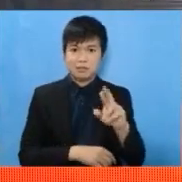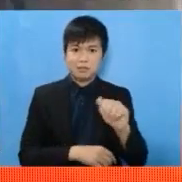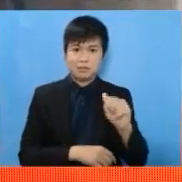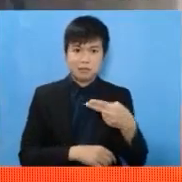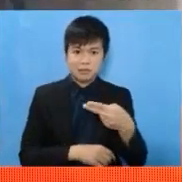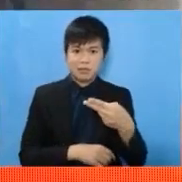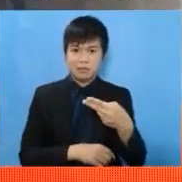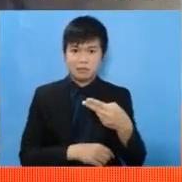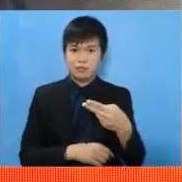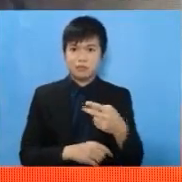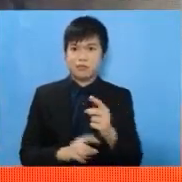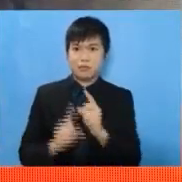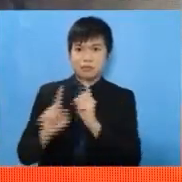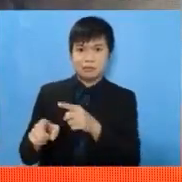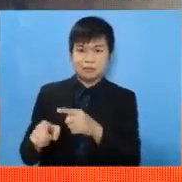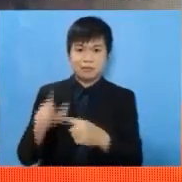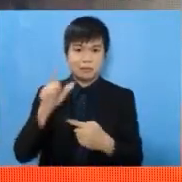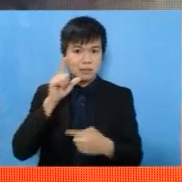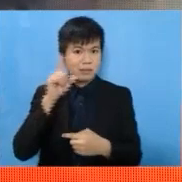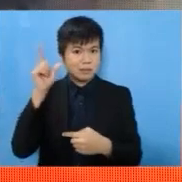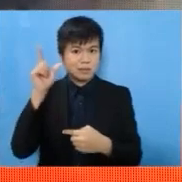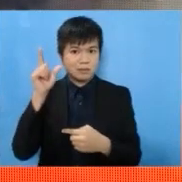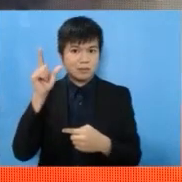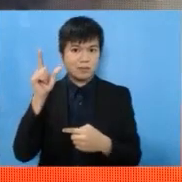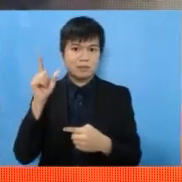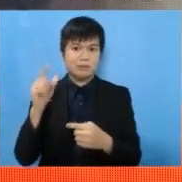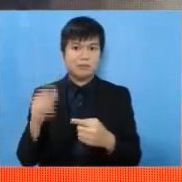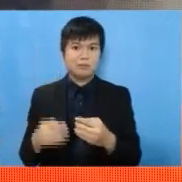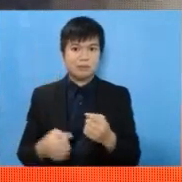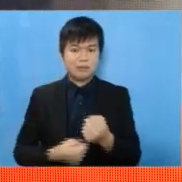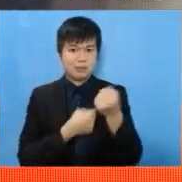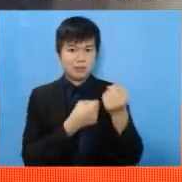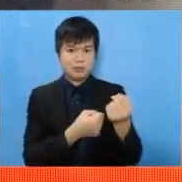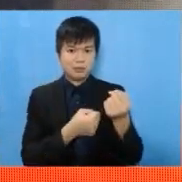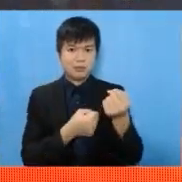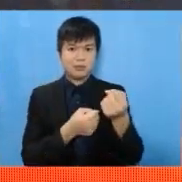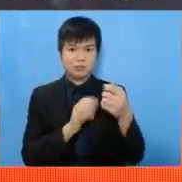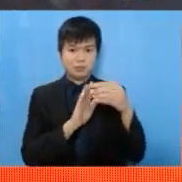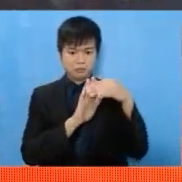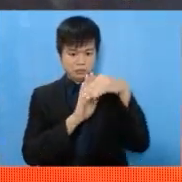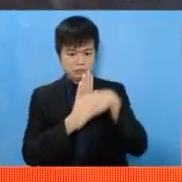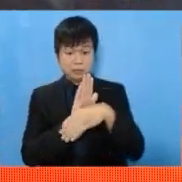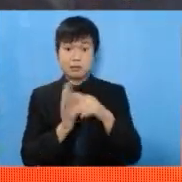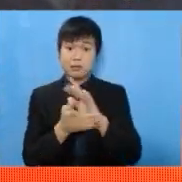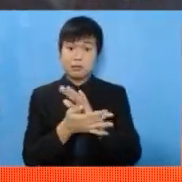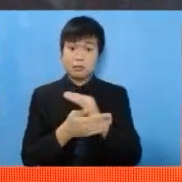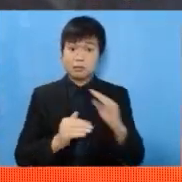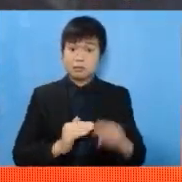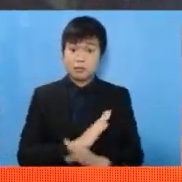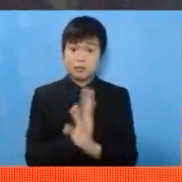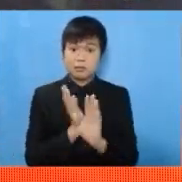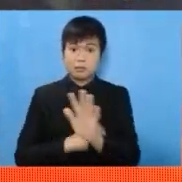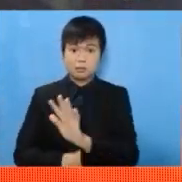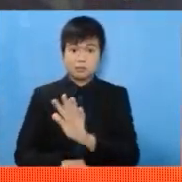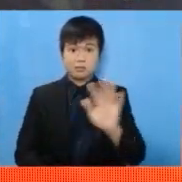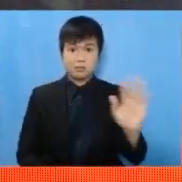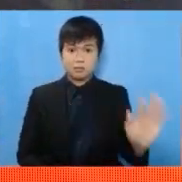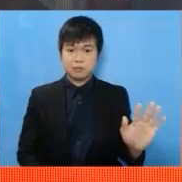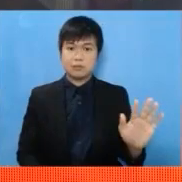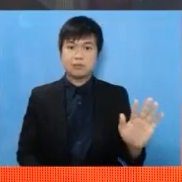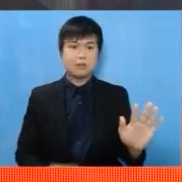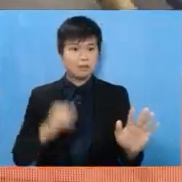para mapigilan ang pagsipa ng mga kaso ng COVID-19 sa Davao City. Nasa frontline ang balitang yan, si Gem